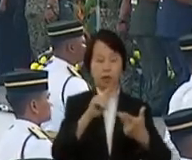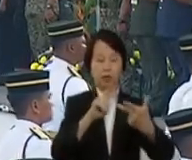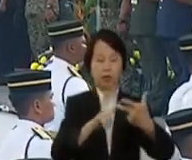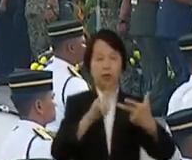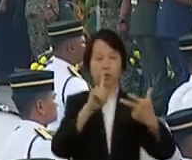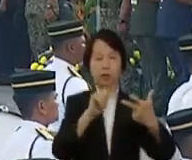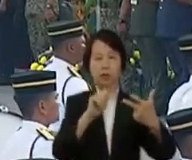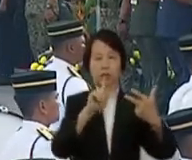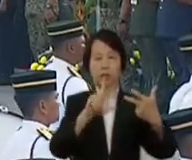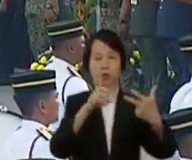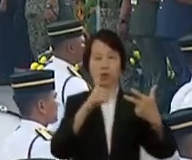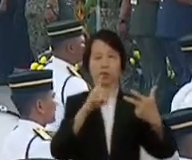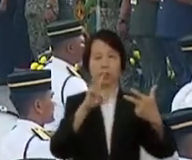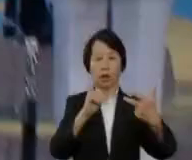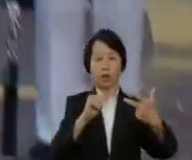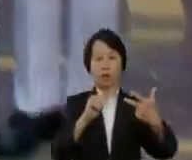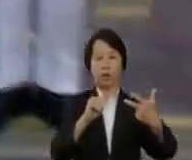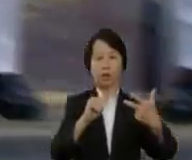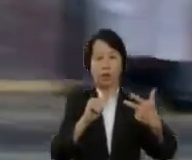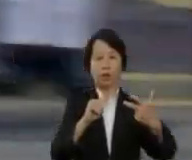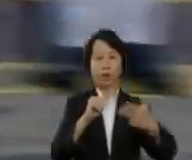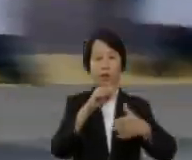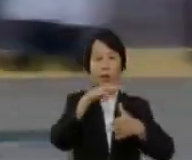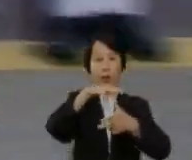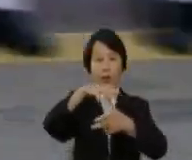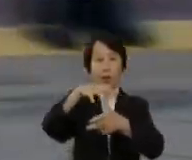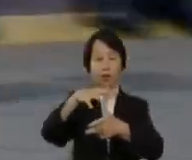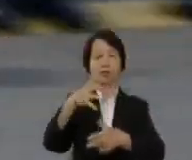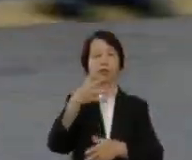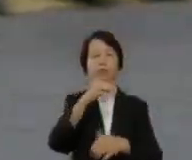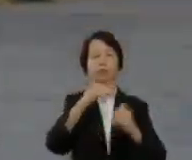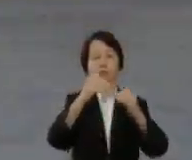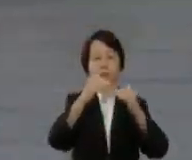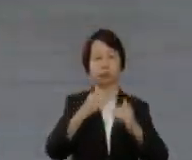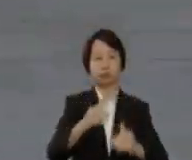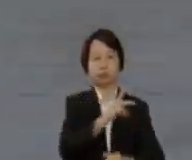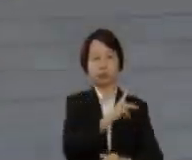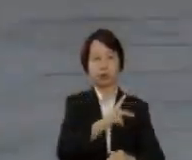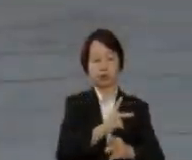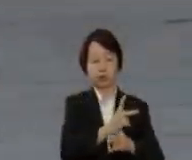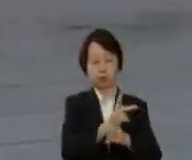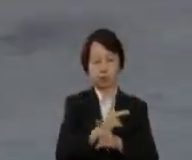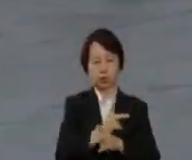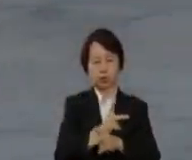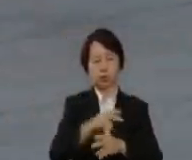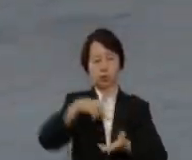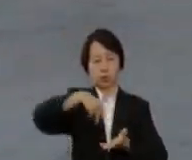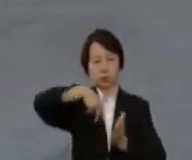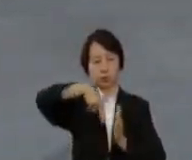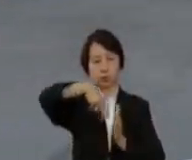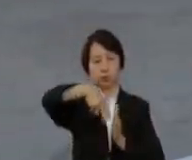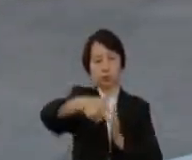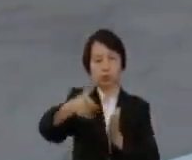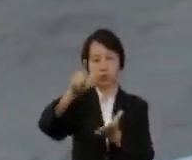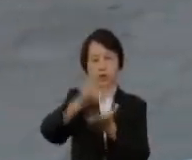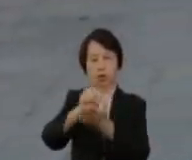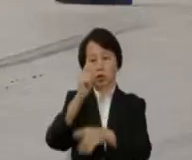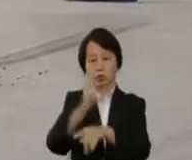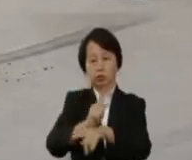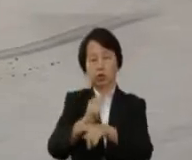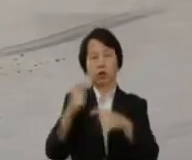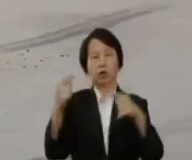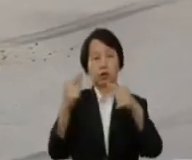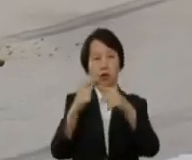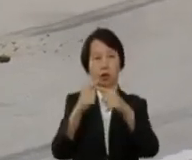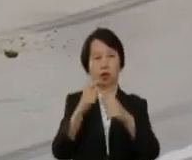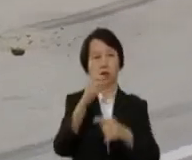Malaysia dan Tentera Laut Diraja Malaysia. Seterusnya, Ketua Kawalan Kehormatan Utama akan melapor tugas kepada Kebawah